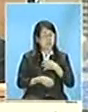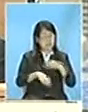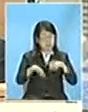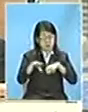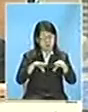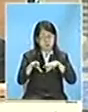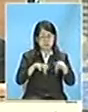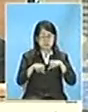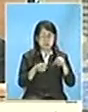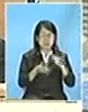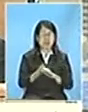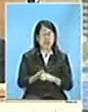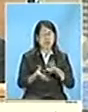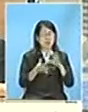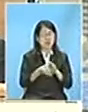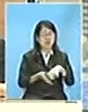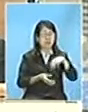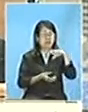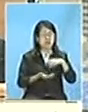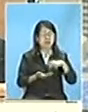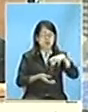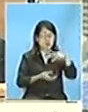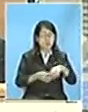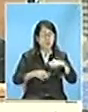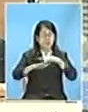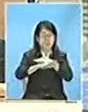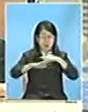านี้ได้เปลี่ยนแปลงนะครับจากการศึกษ